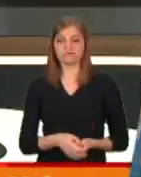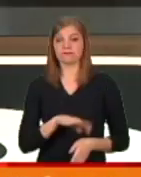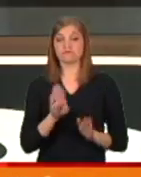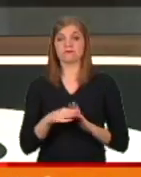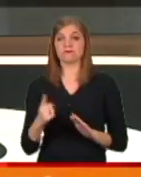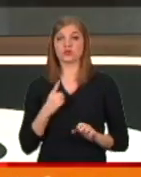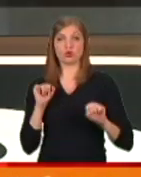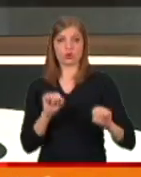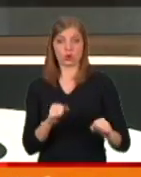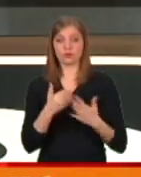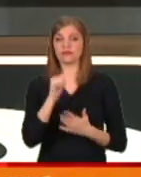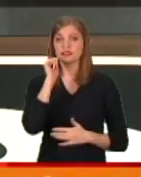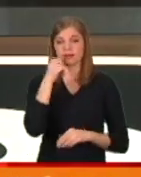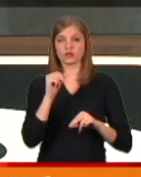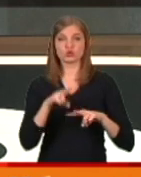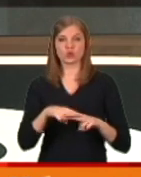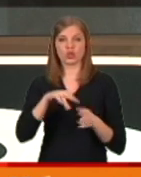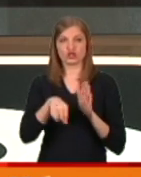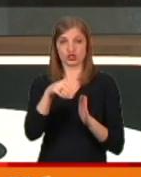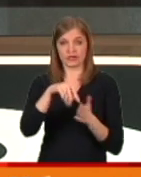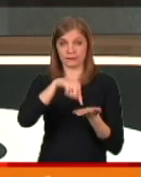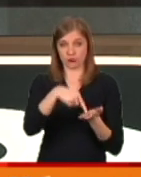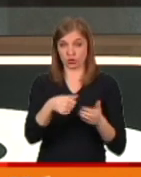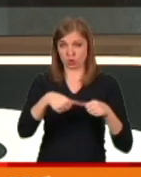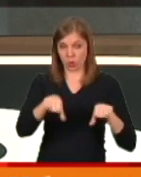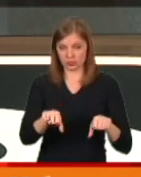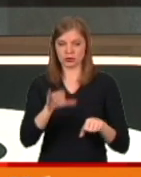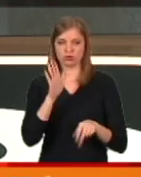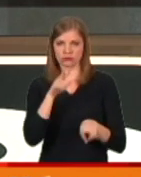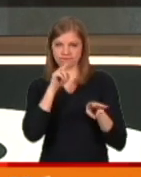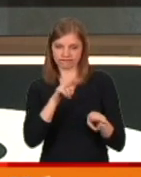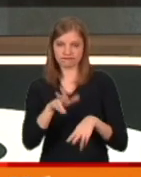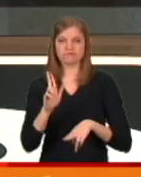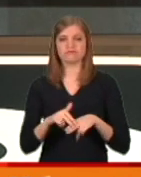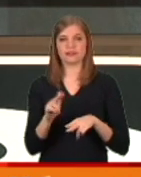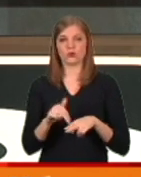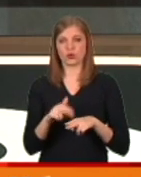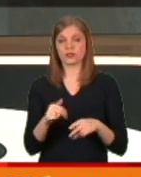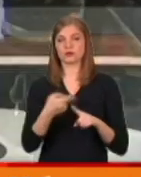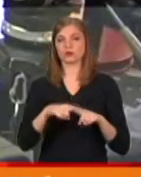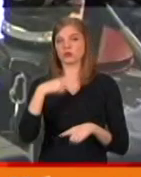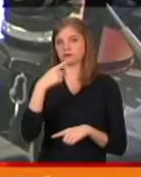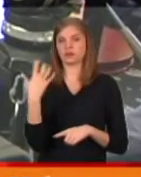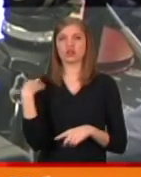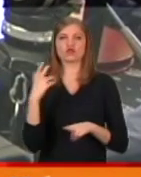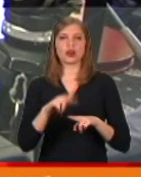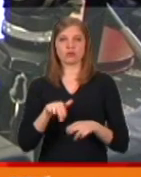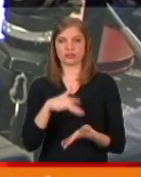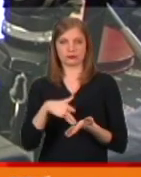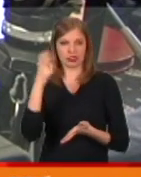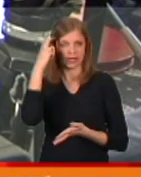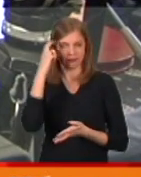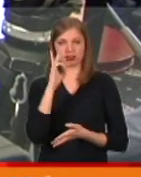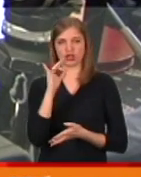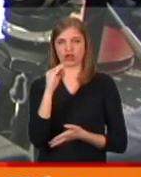Під охороною відзавтра столичні дільничні виборчі комісії пильнуватимуть правоохоронці. Про це заявив начальник поліції Києва